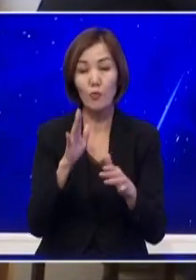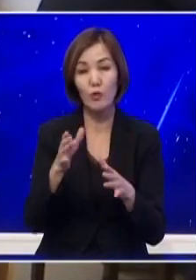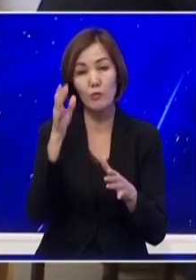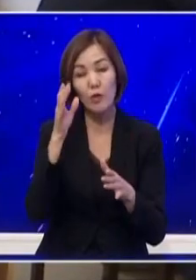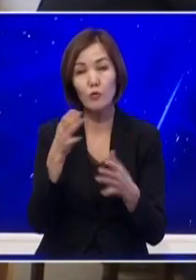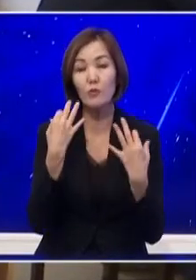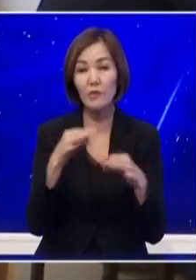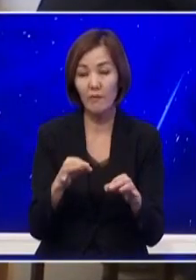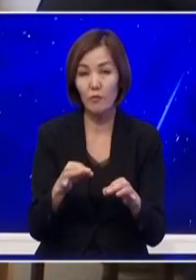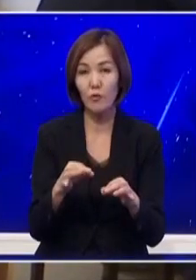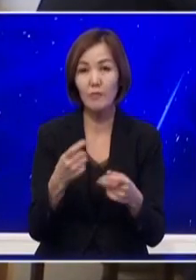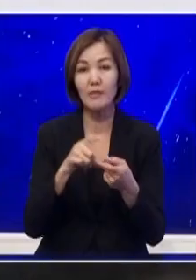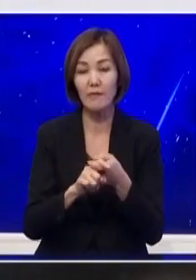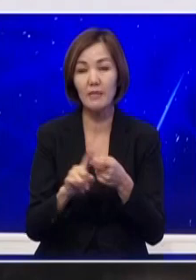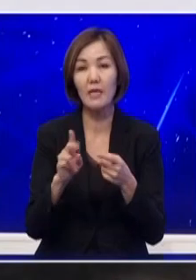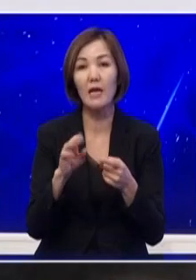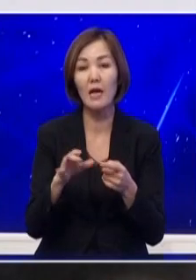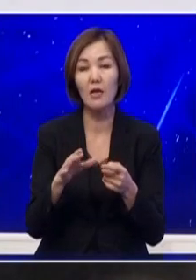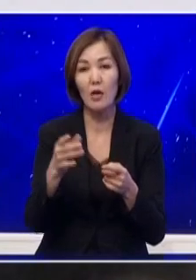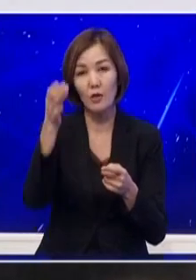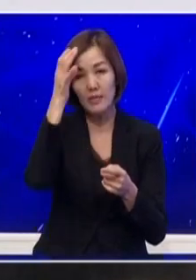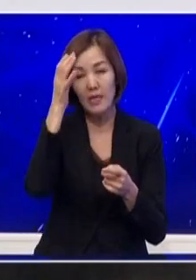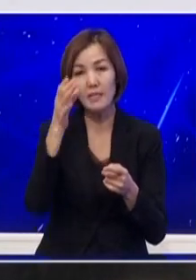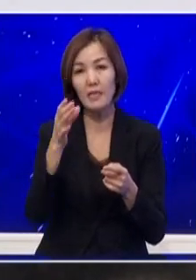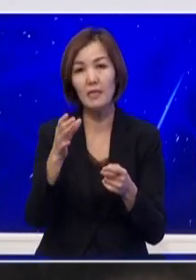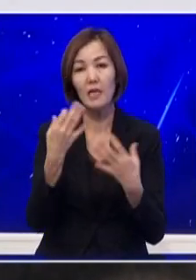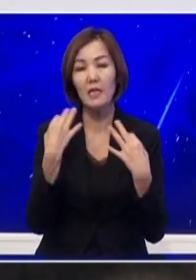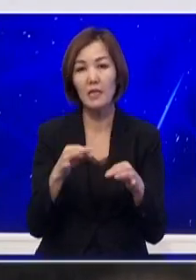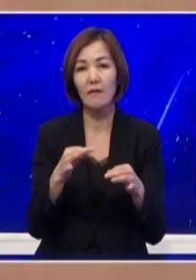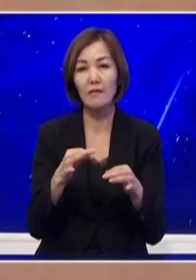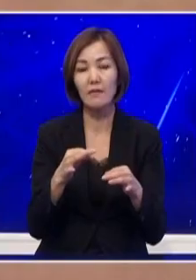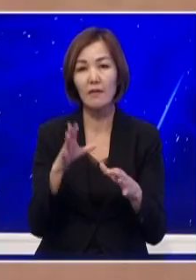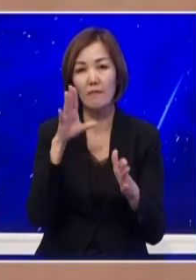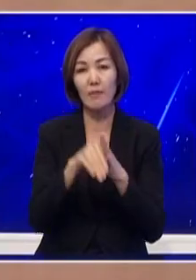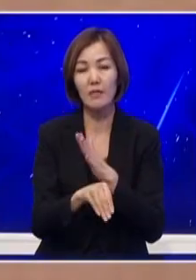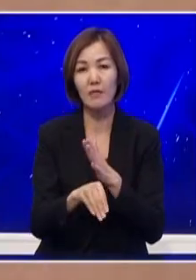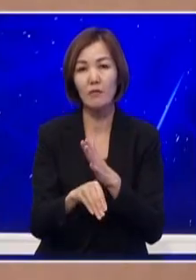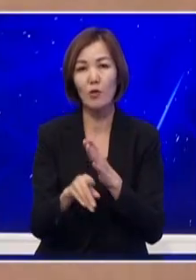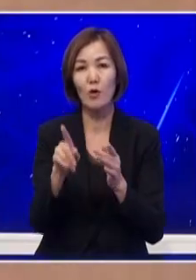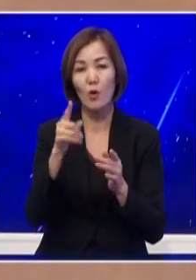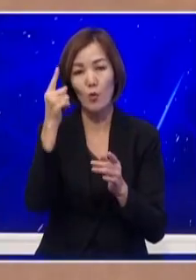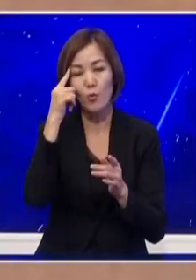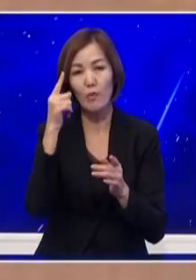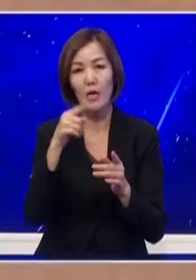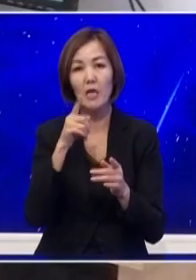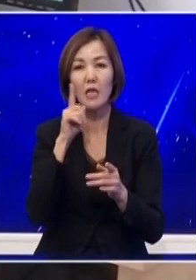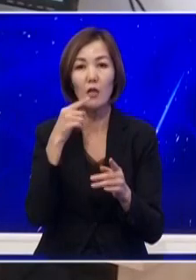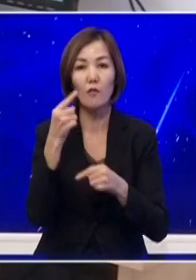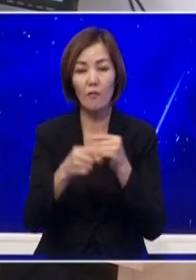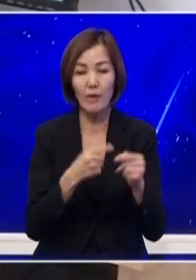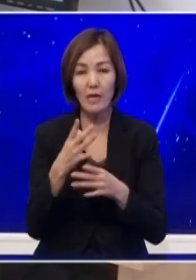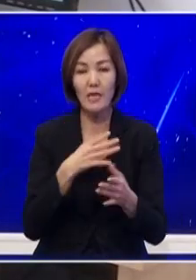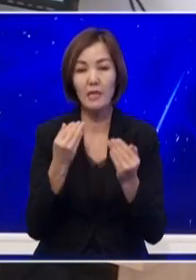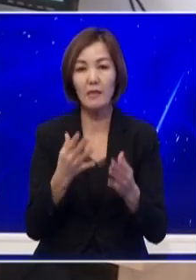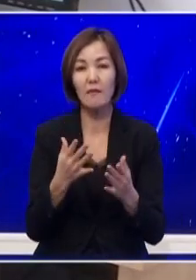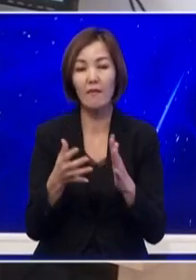научным, свободным, зависит от того, какой фундамент знаний и нравственных устоев закладывается в умах молодого поколения. На сегодняшний день